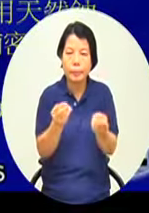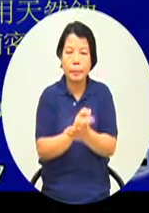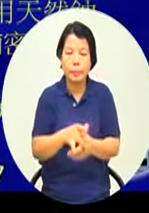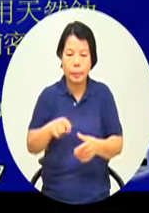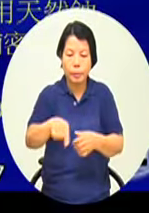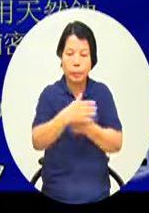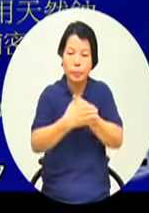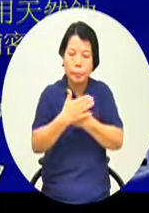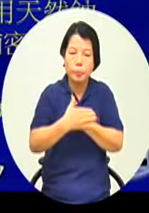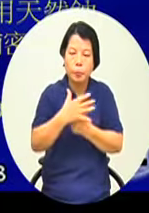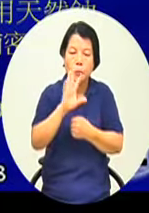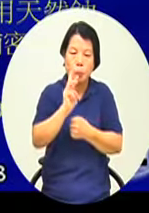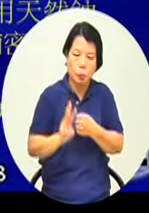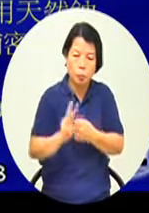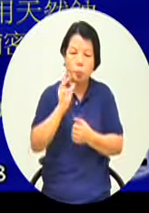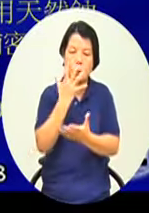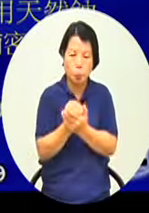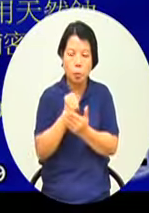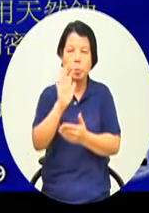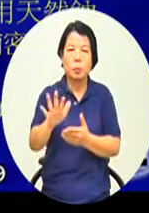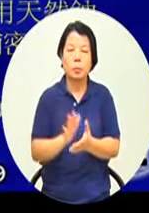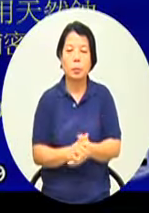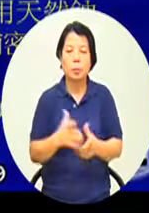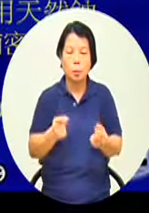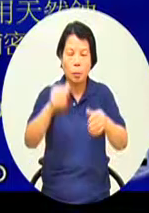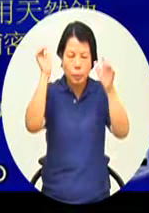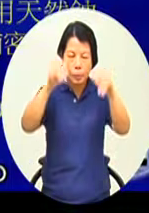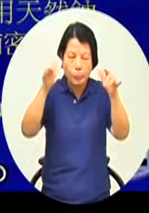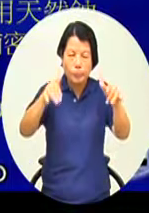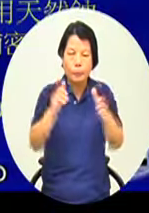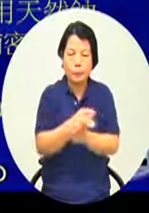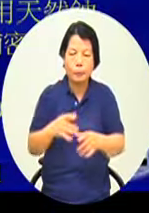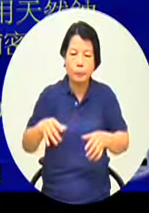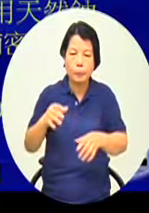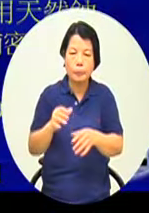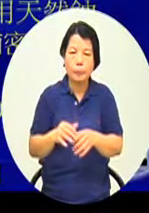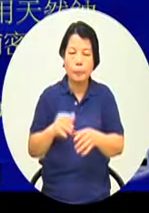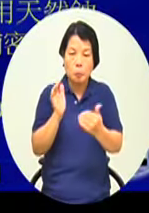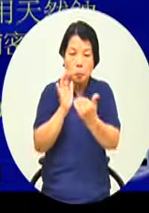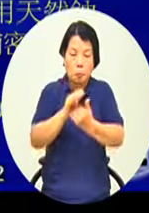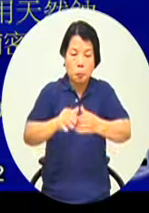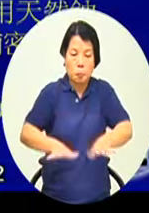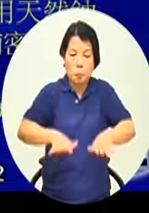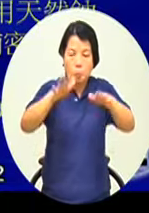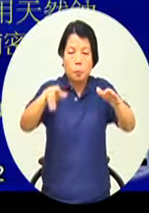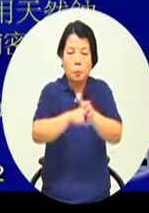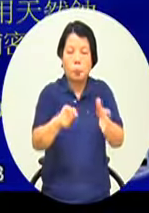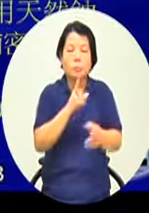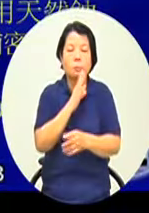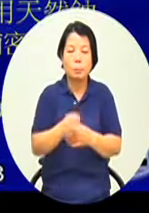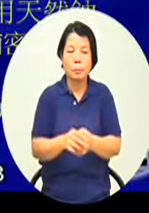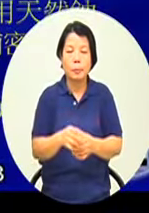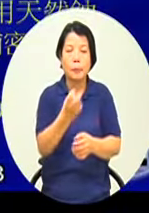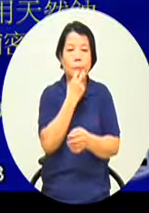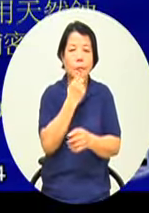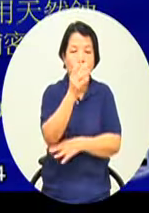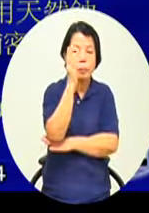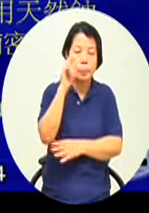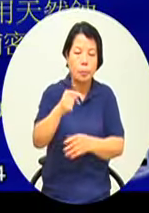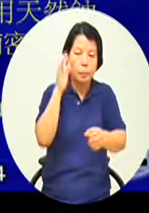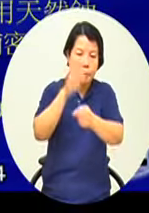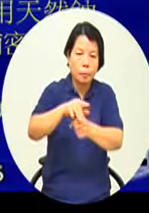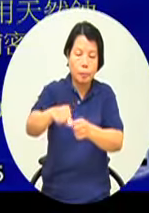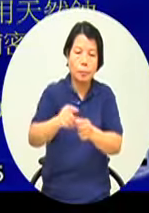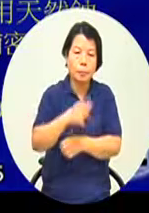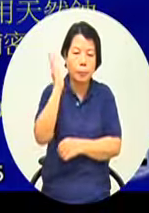保有水，那兼具的雨具防洪双重的功能，这就是咱中央政府补助咱